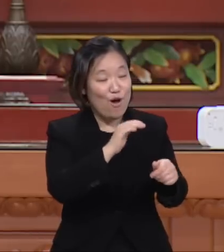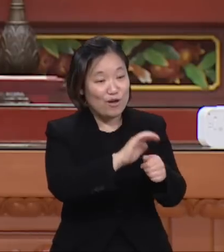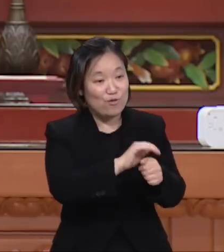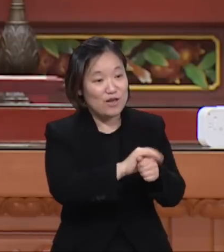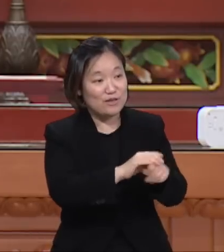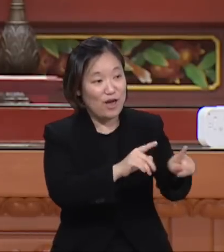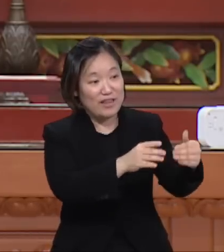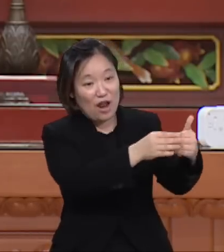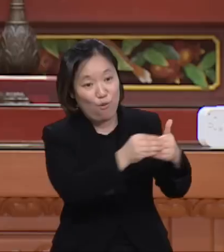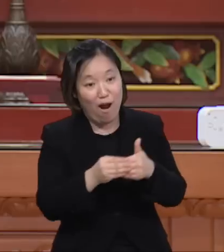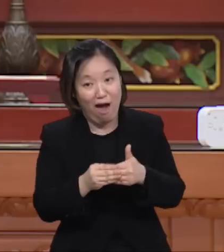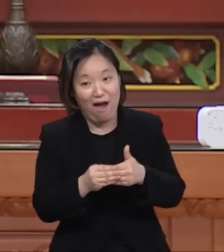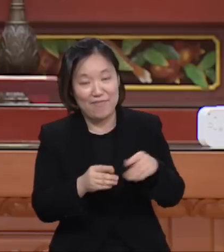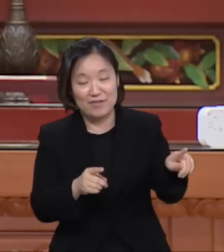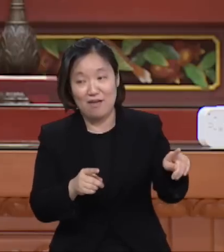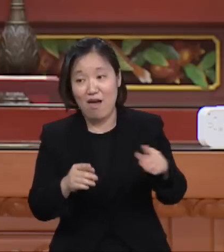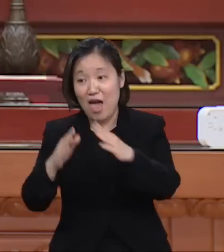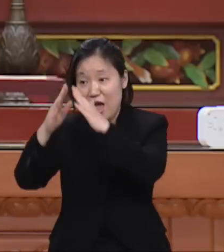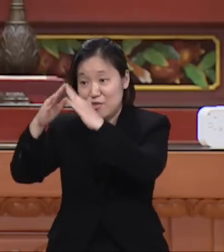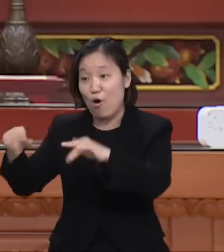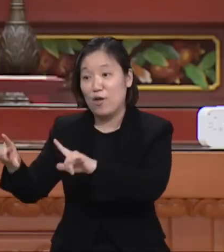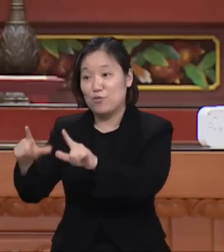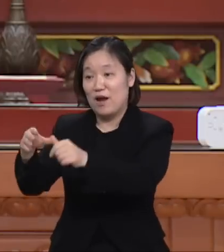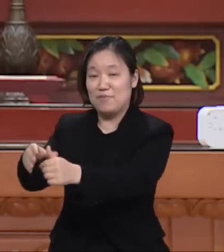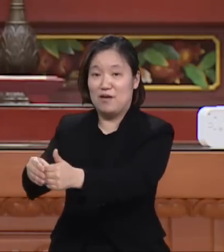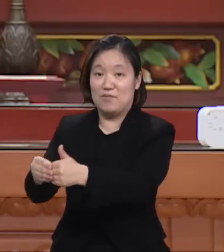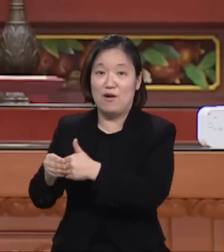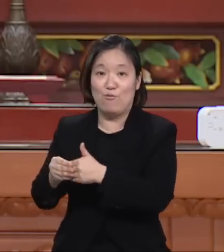했는데 전라도에 아무개를 데려오거나